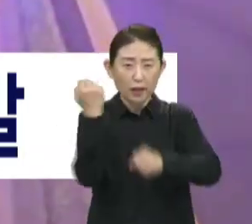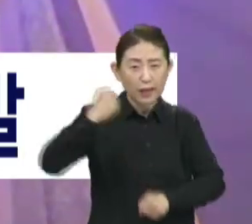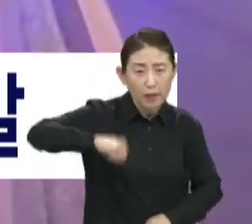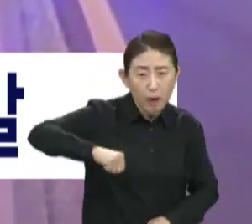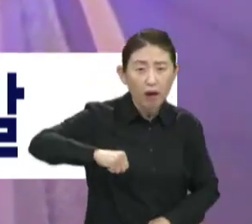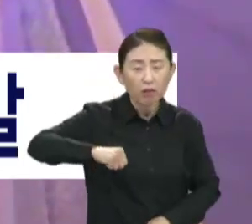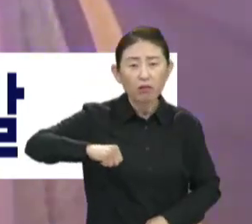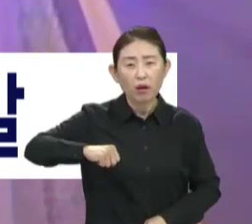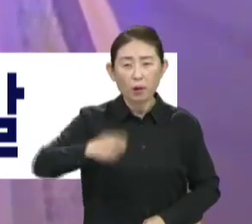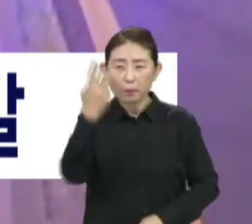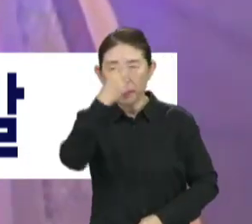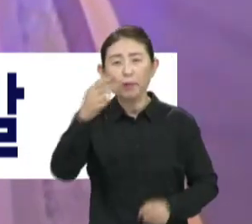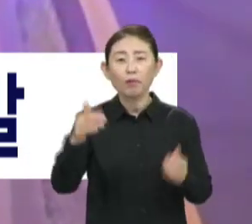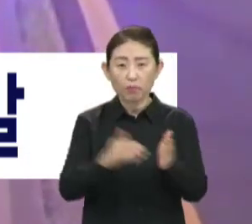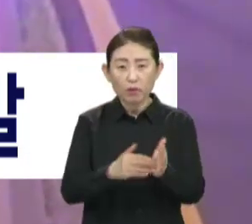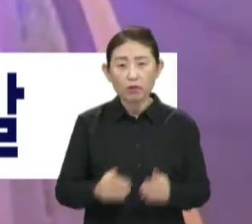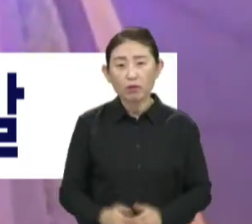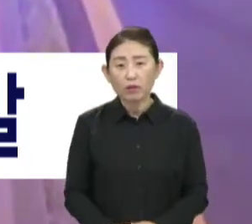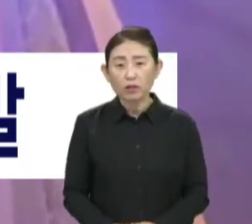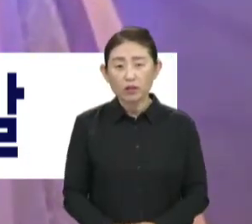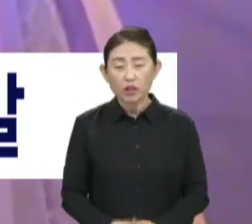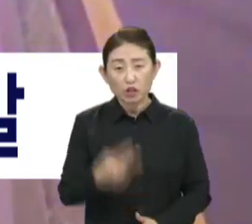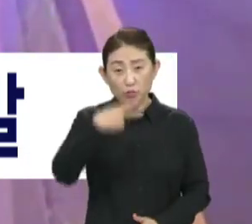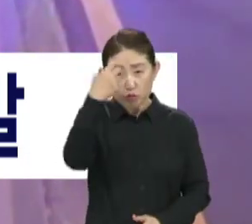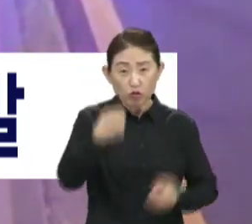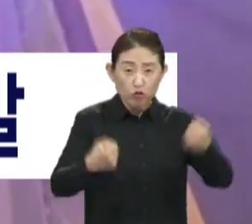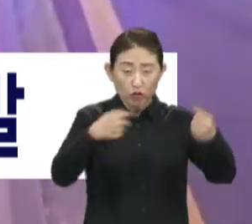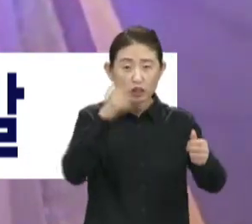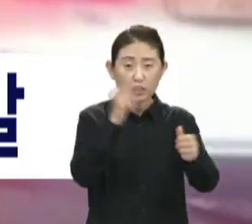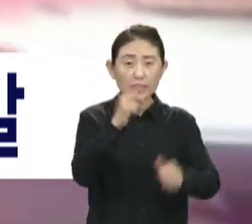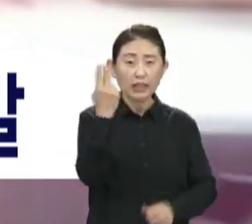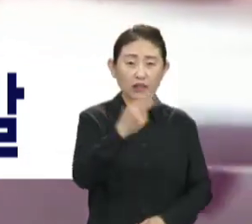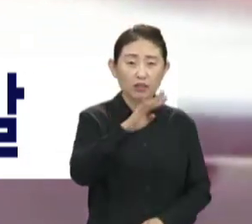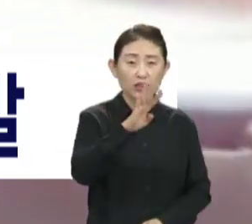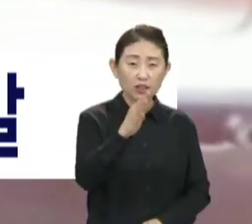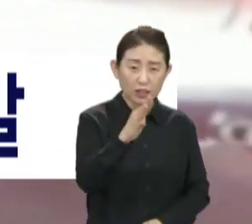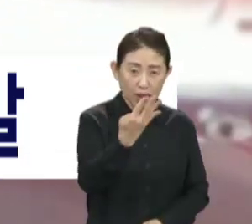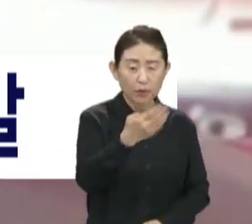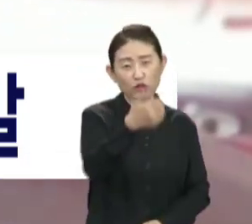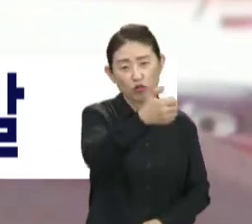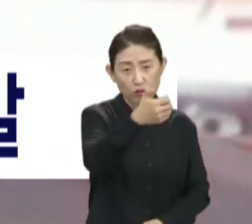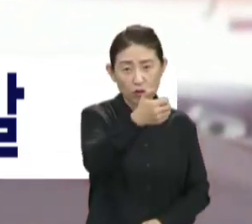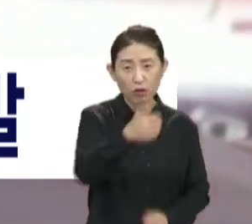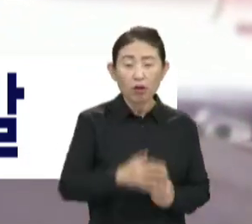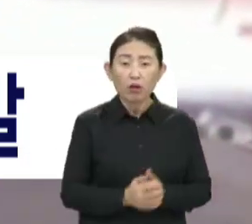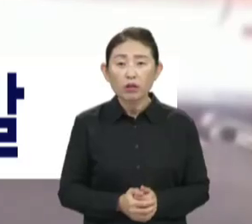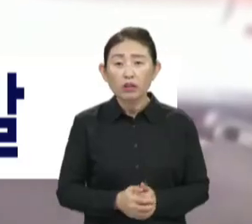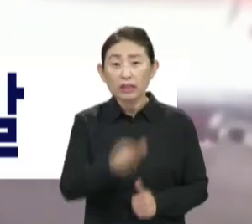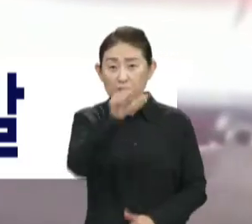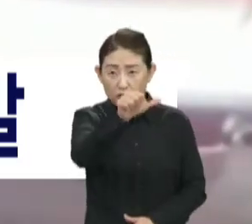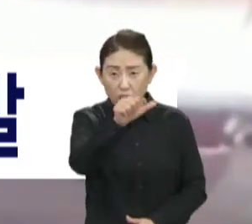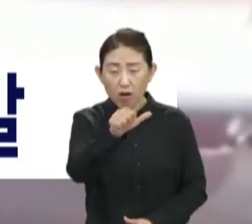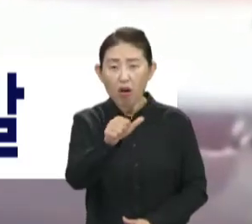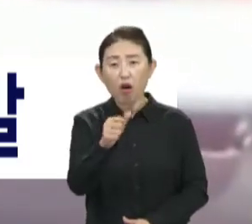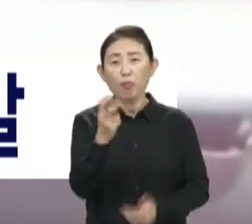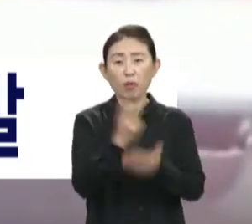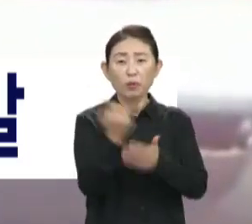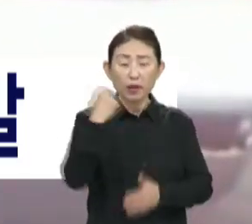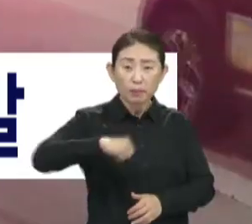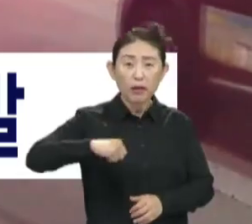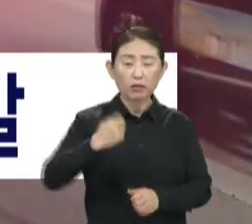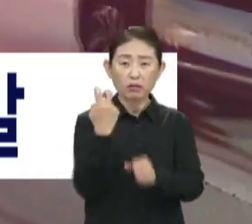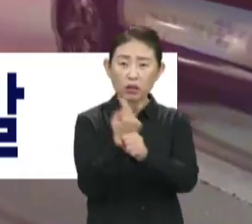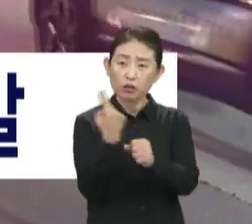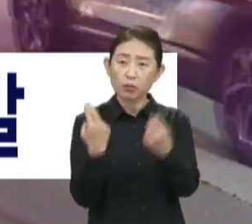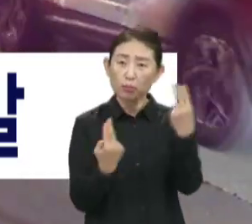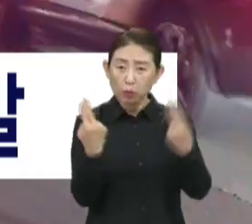교통법규 위반 행위를 단속한 결과 음주운전 2,455건 등 교통법규 위반 행위가 지난해 같은